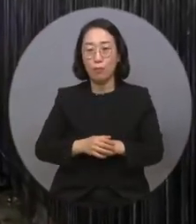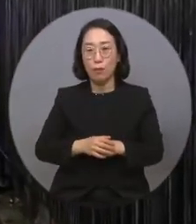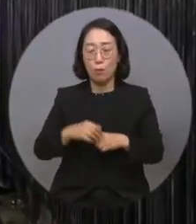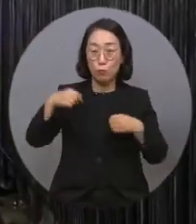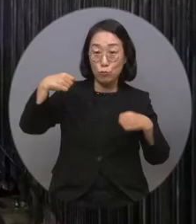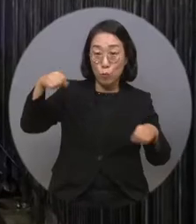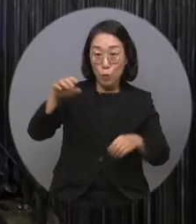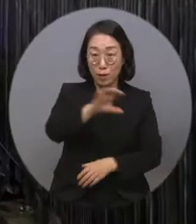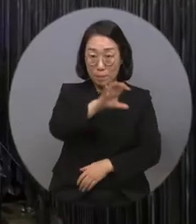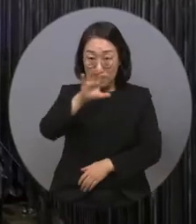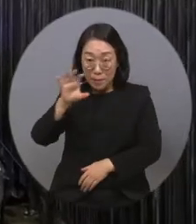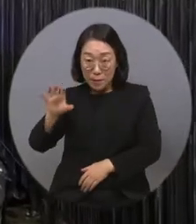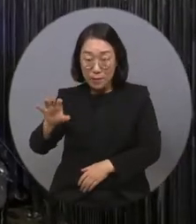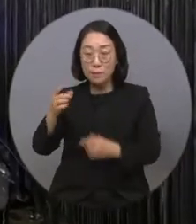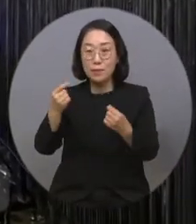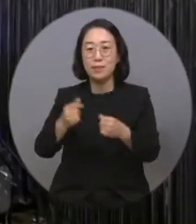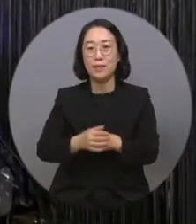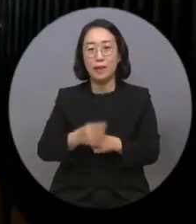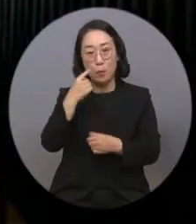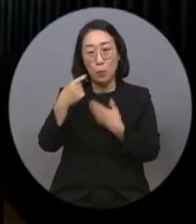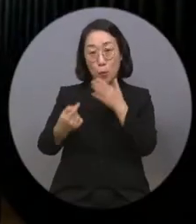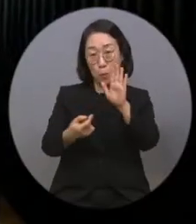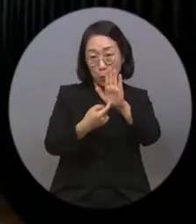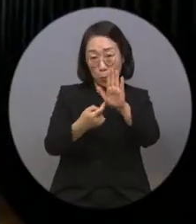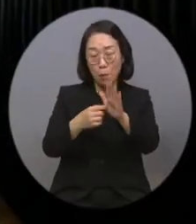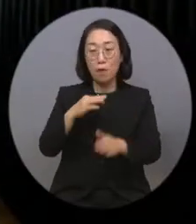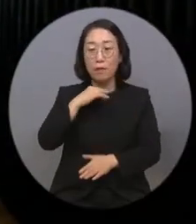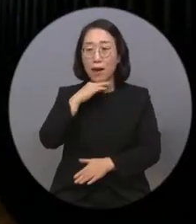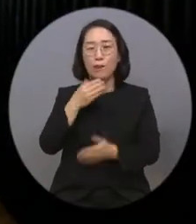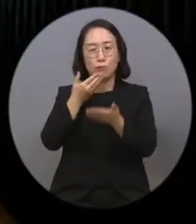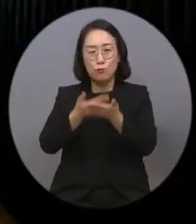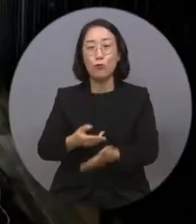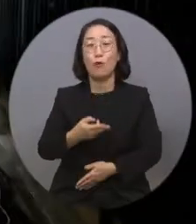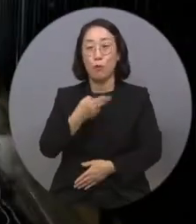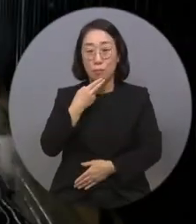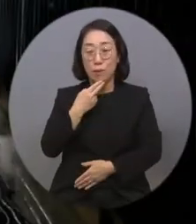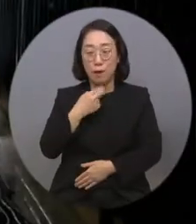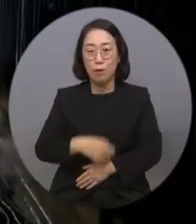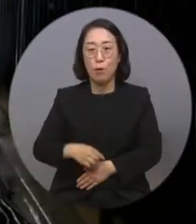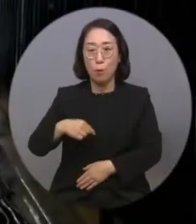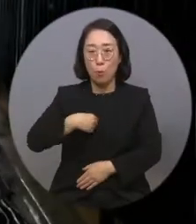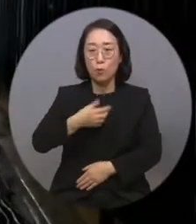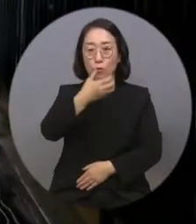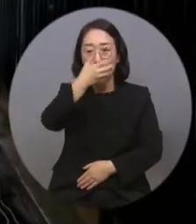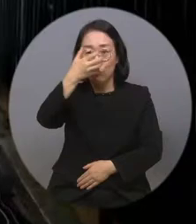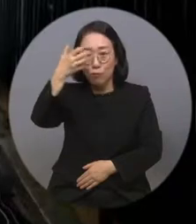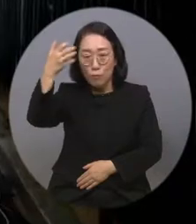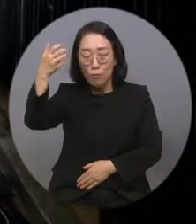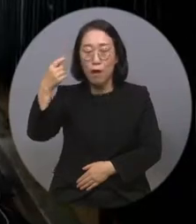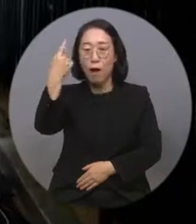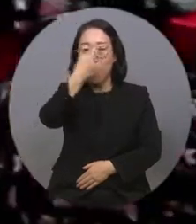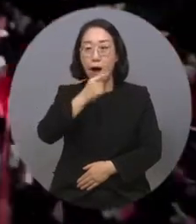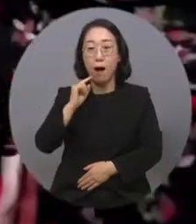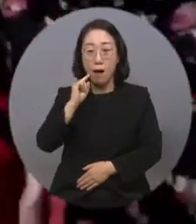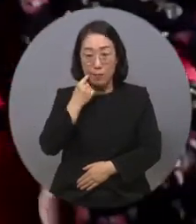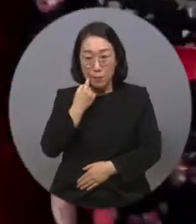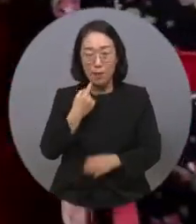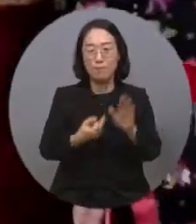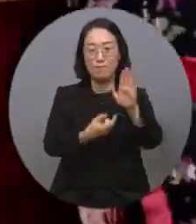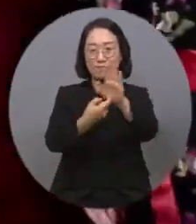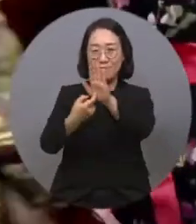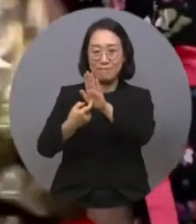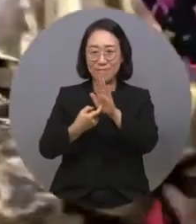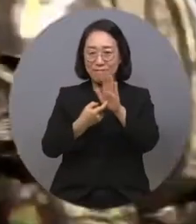패션쇼를 통해 나이는 오직 숫자에 불과하다는 것을 증명하며 자신들의 꿈과 미모를 마음껏